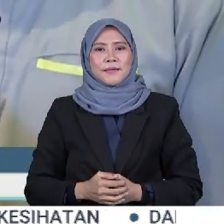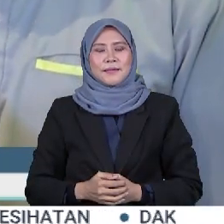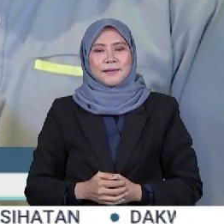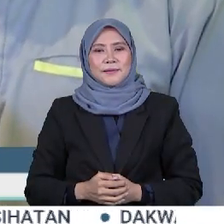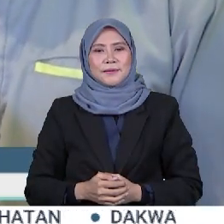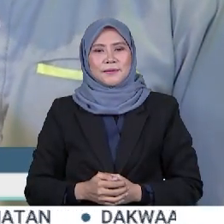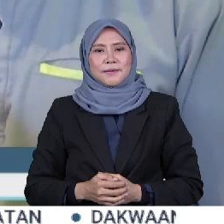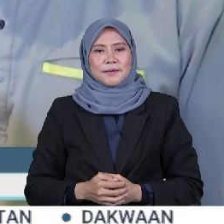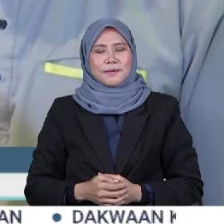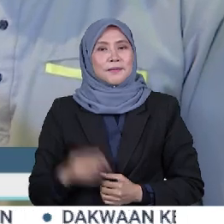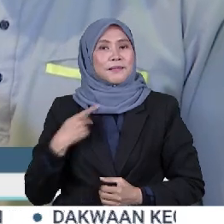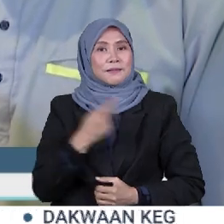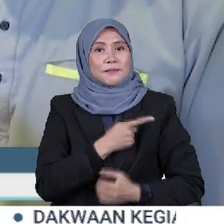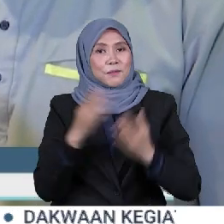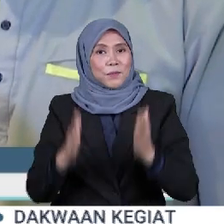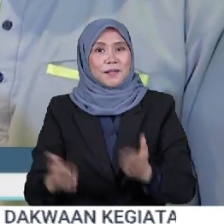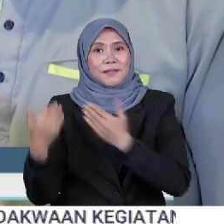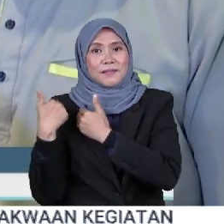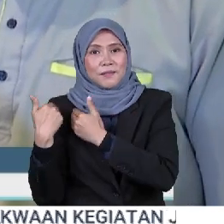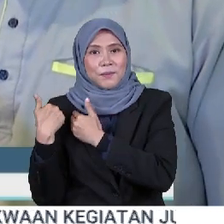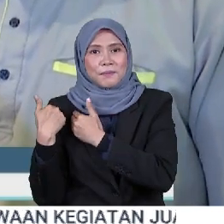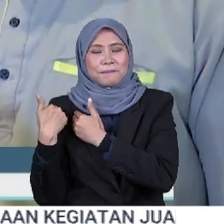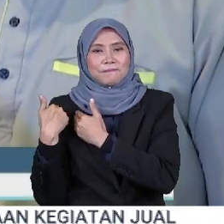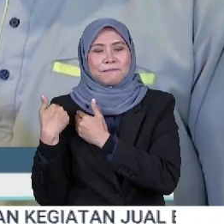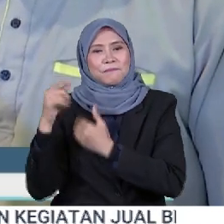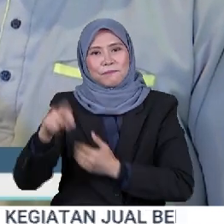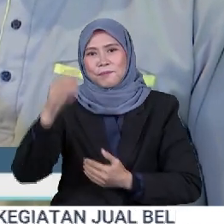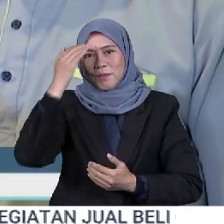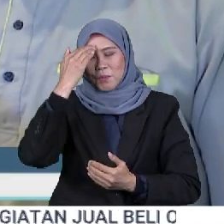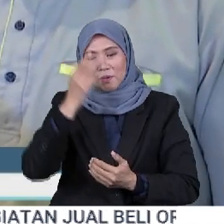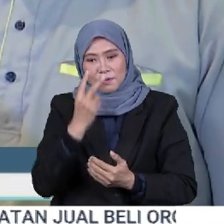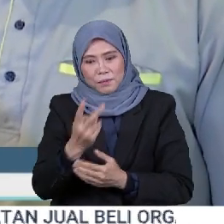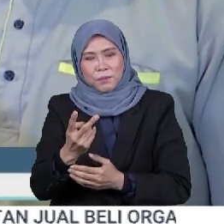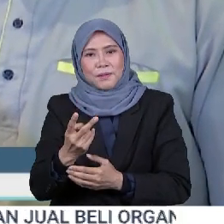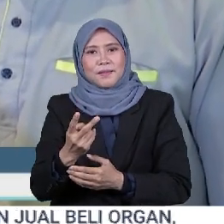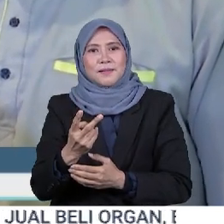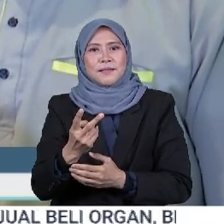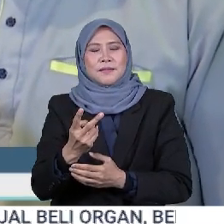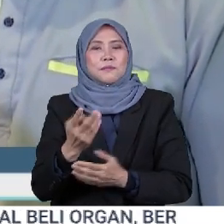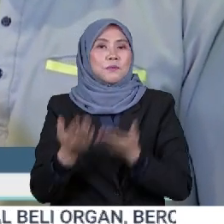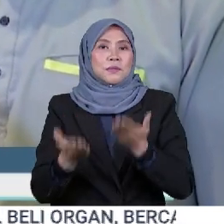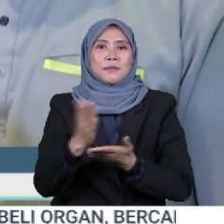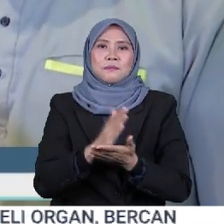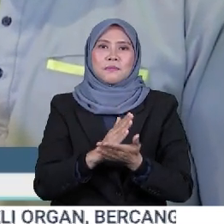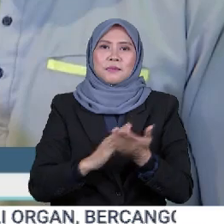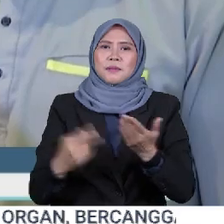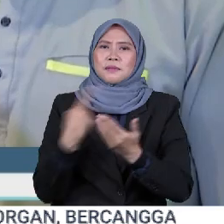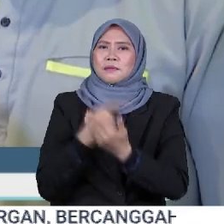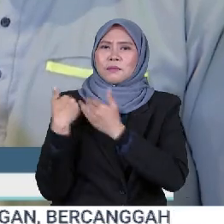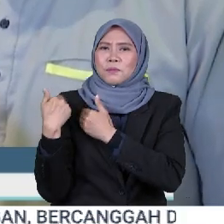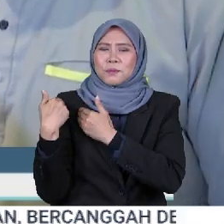di antara orang yang bertanggungjawab mengenal pasti dan juga melihatlah. Mungkin sebagainya kita terpaksa